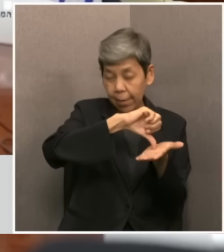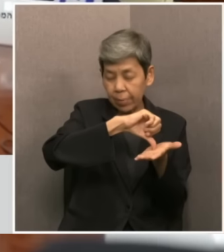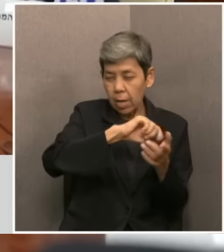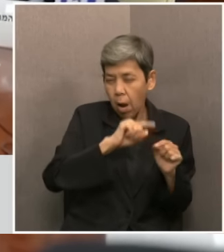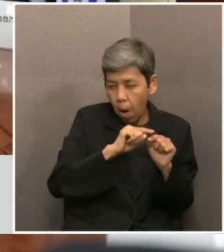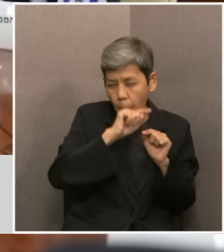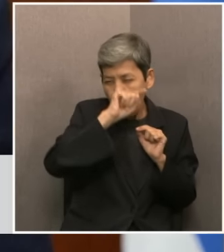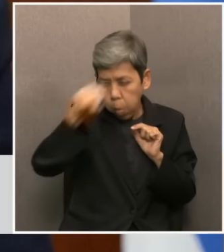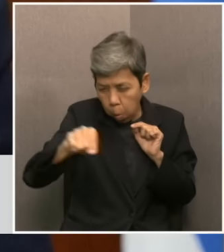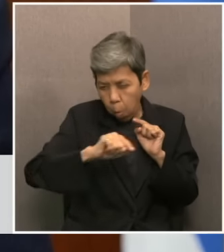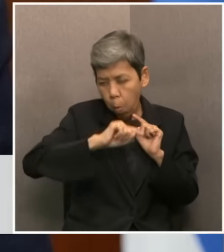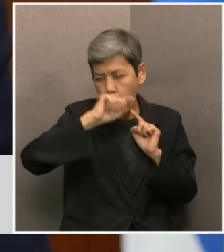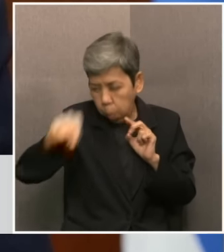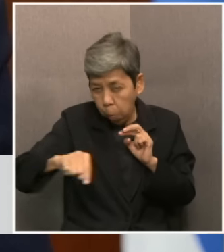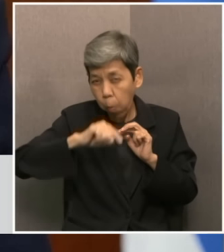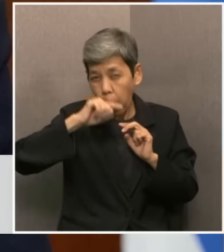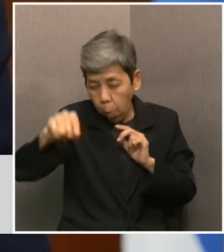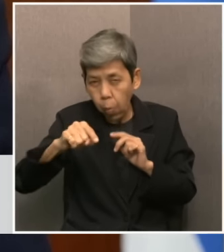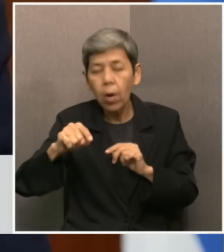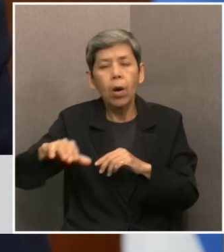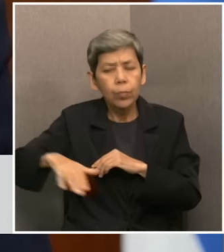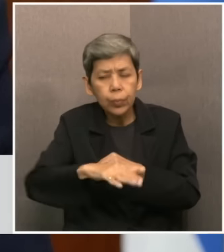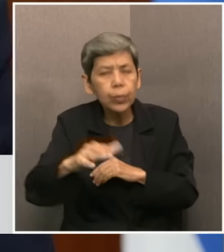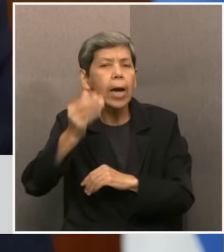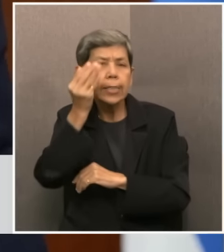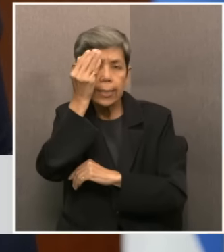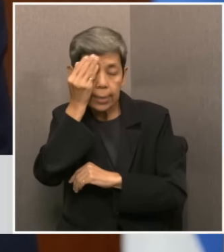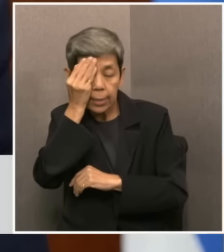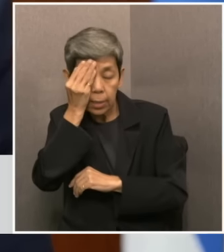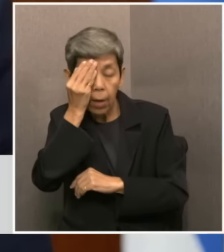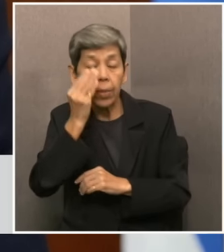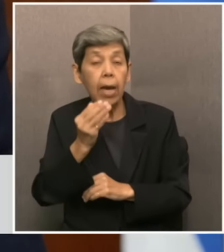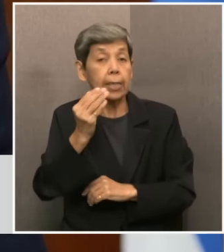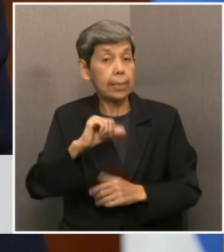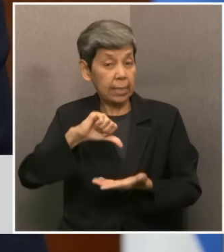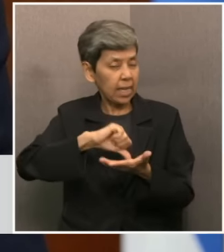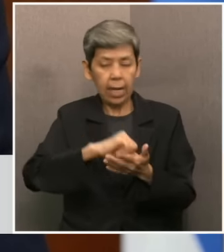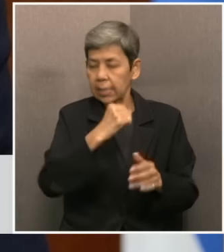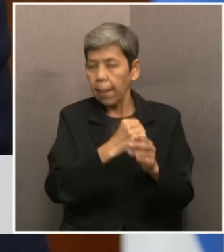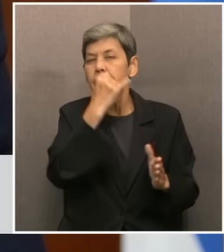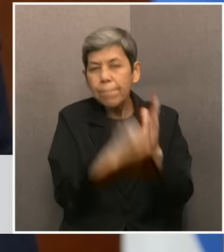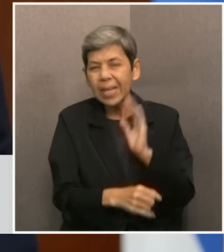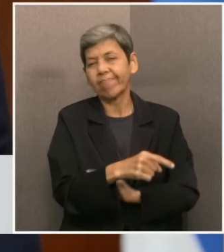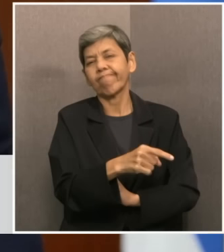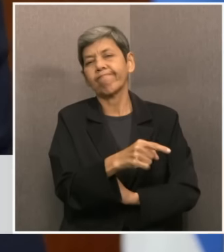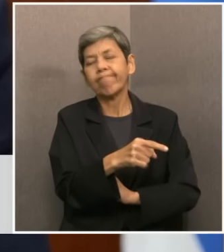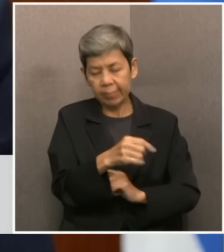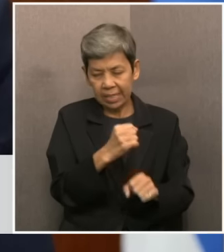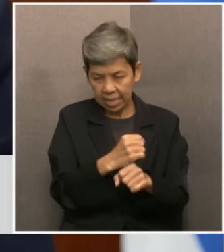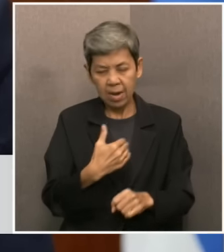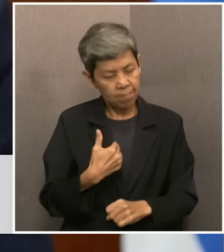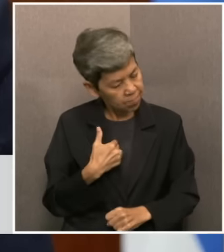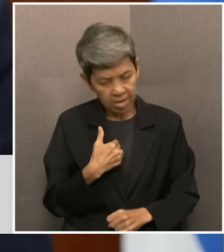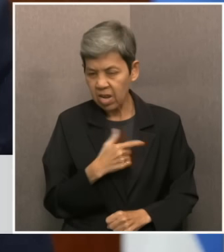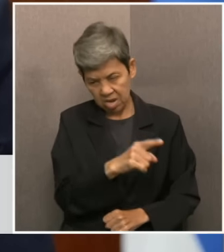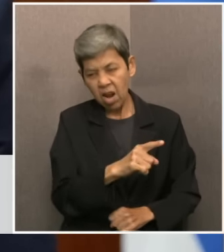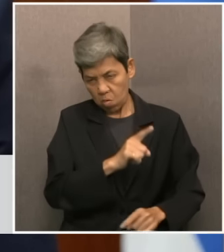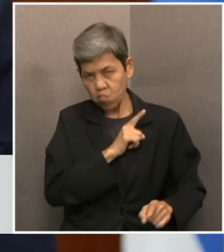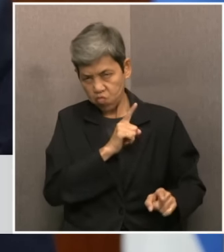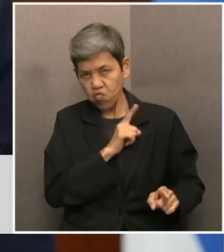ระดมยิงขีปนาวุธใส่เทลอาวีฟไปแล้วระบุว่าอิหร่านทำผิดพลาดอย่างมหันต์และจะต้องจ่ายราค